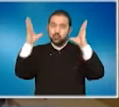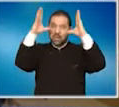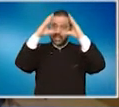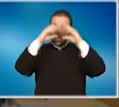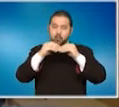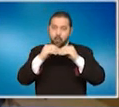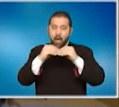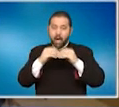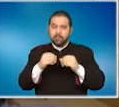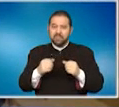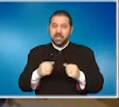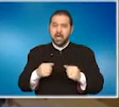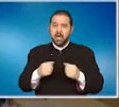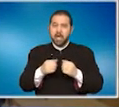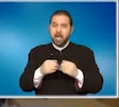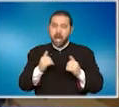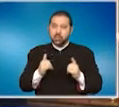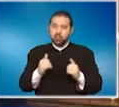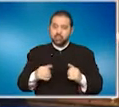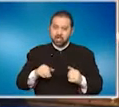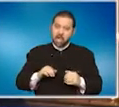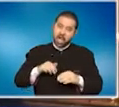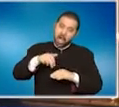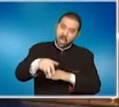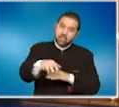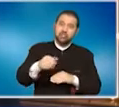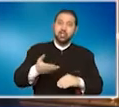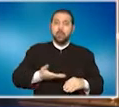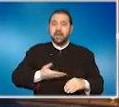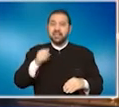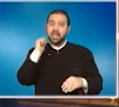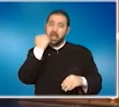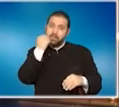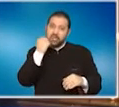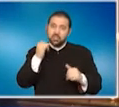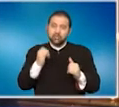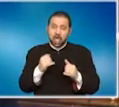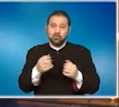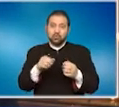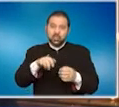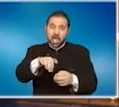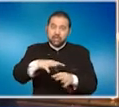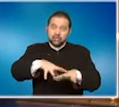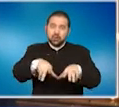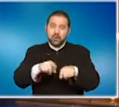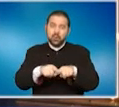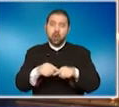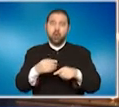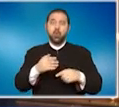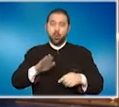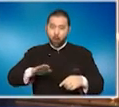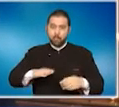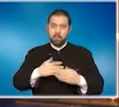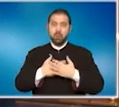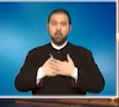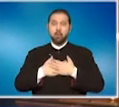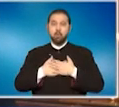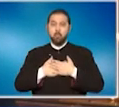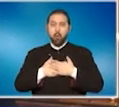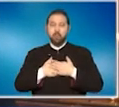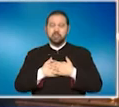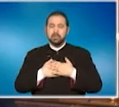nimeni afară de el și de chelar până la sfârșitul lui. O întâmplare, nu o poveste, ci o întâmplare cutremurătoare. Și pentru început vă